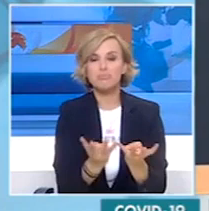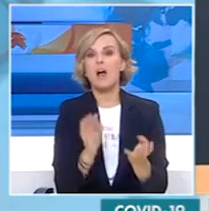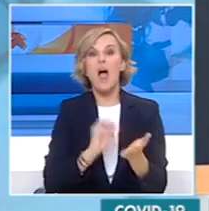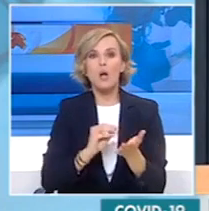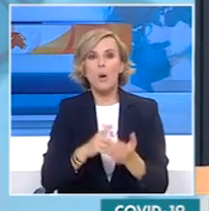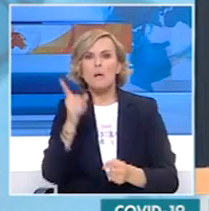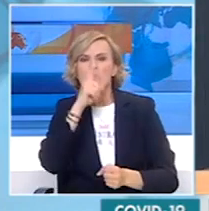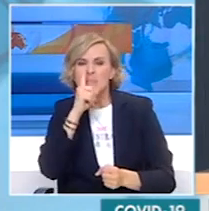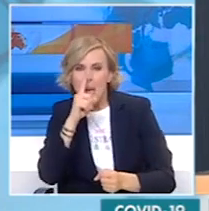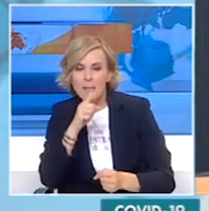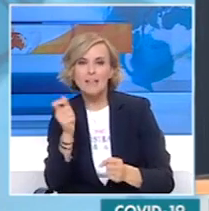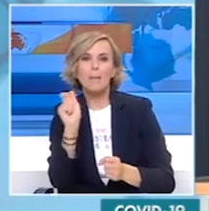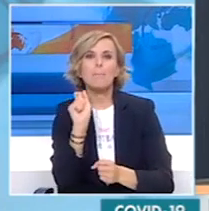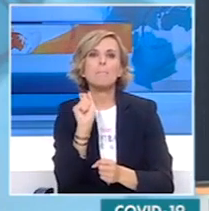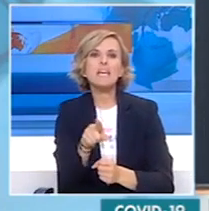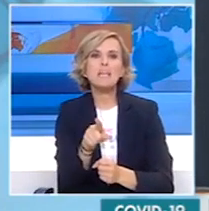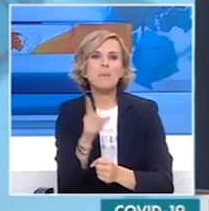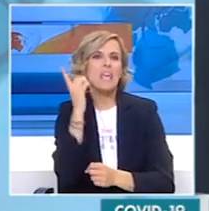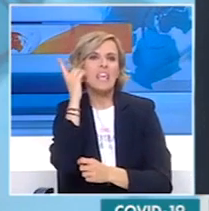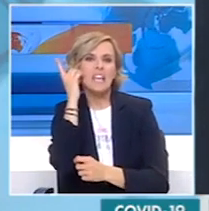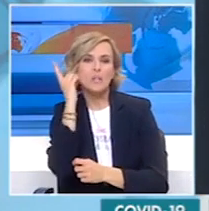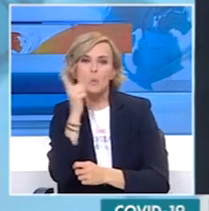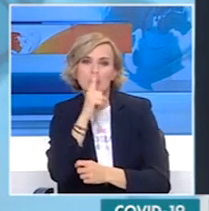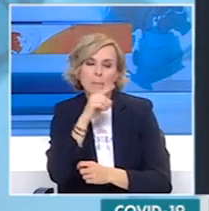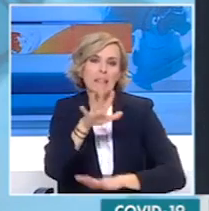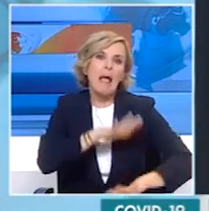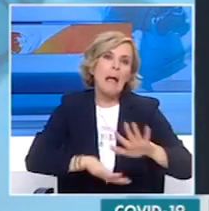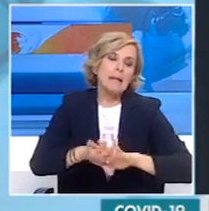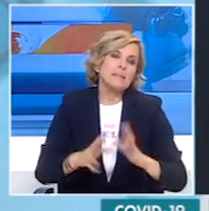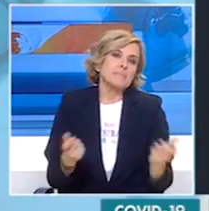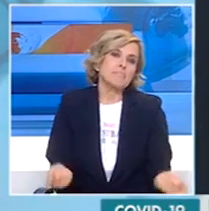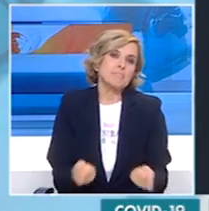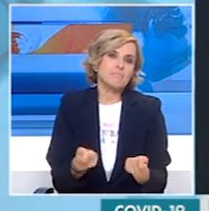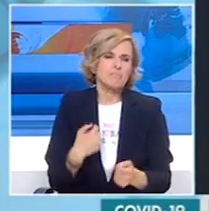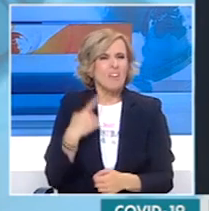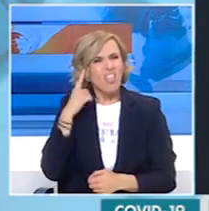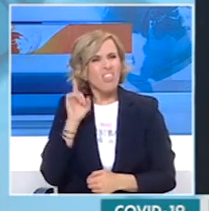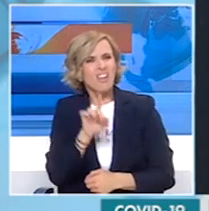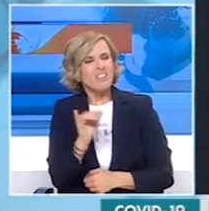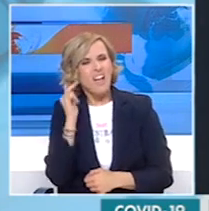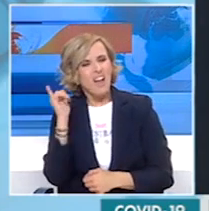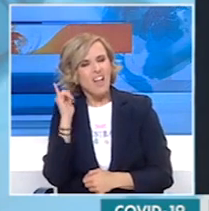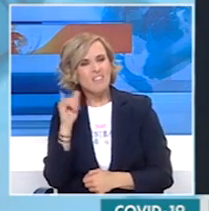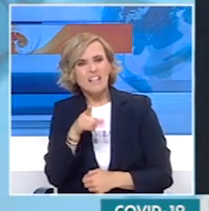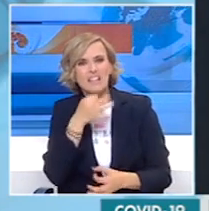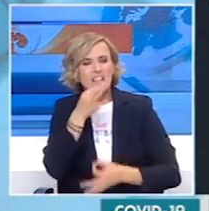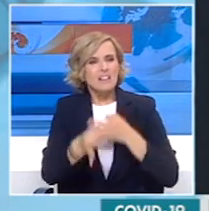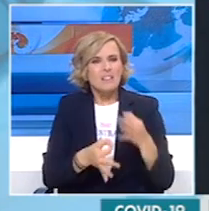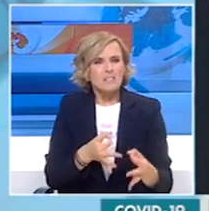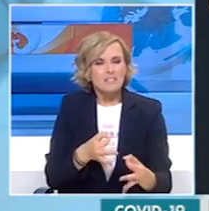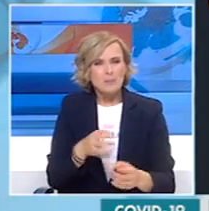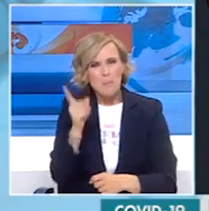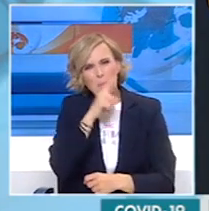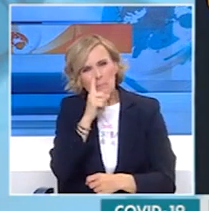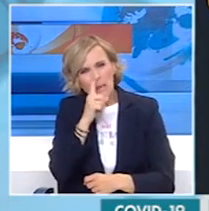για να δικαιολογήσουν τις μετακινήσεις τους και να παραβρεθούν σε φιλικά τραπέζια? Δεν αντιλαμβάνομαι την αξιοποίηση των SMS για να βρεθούν